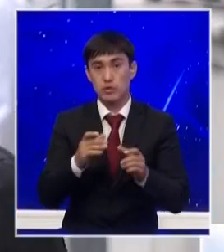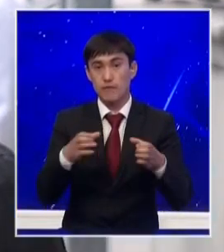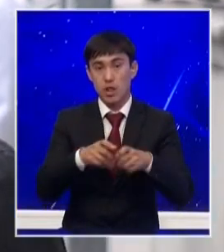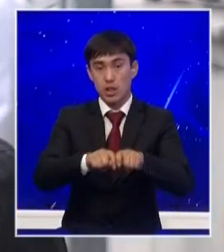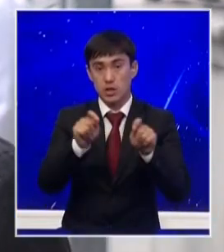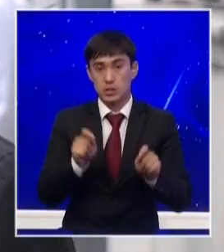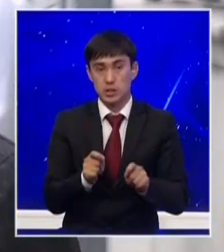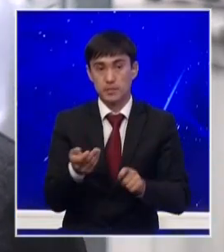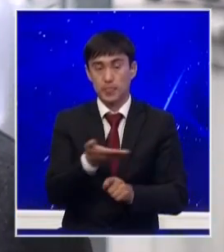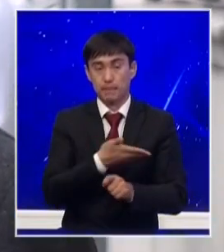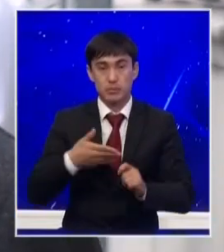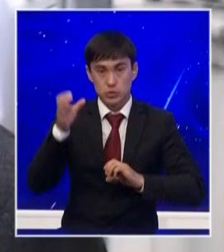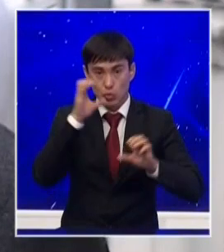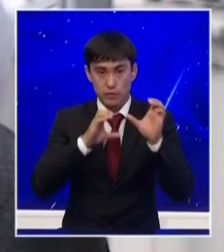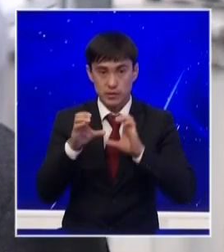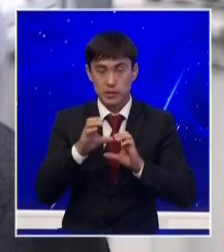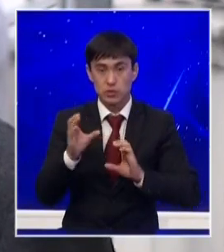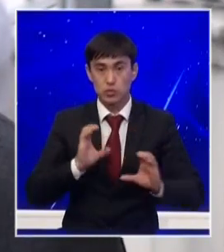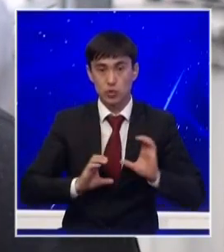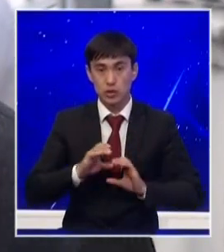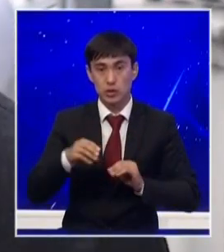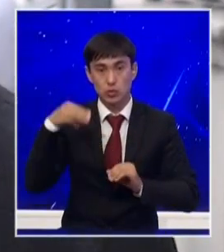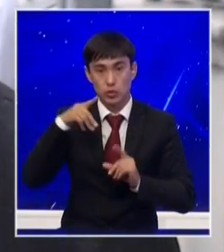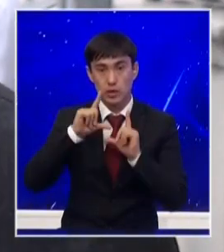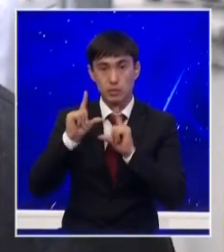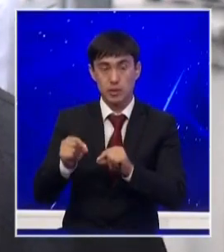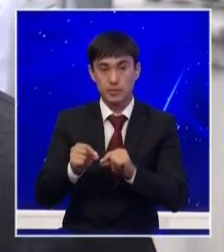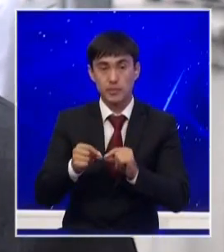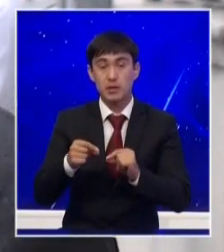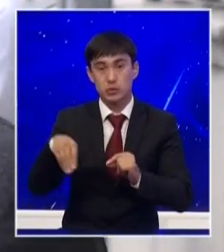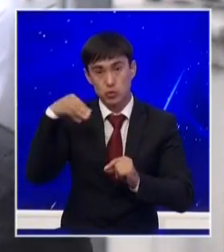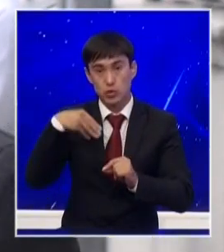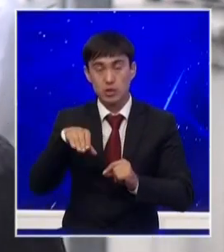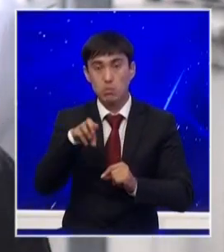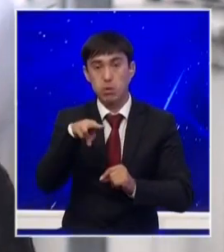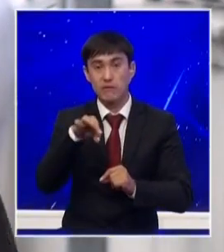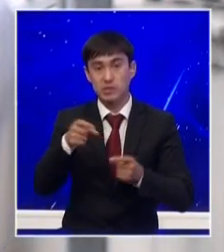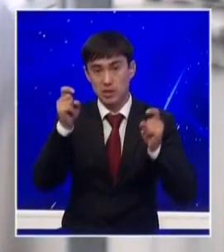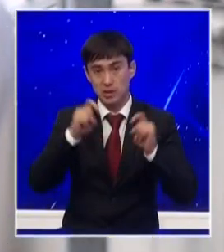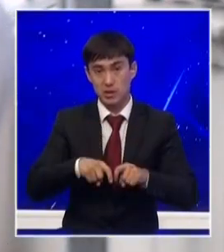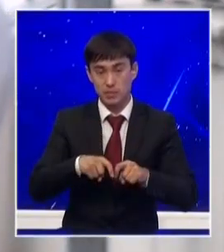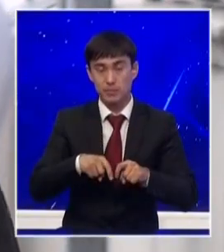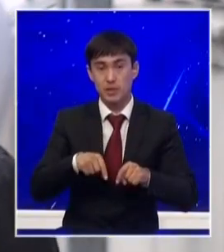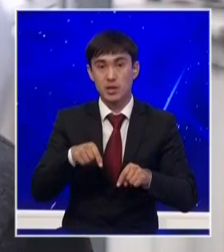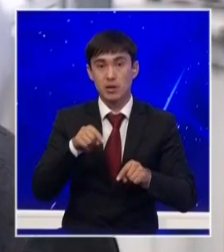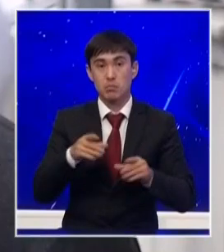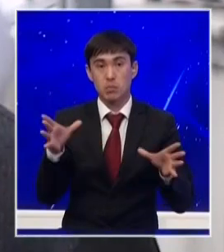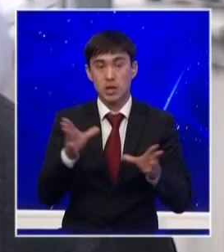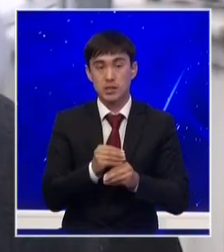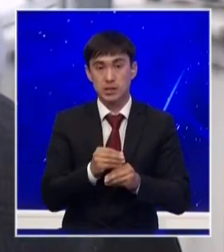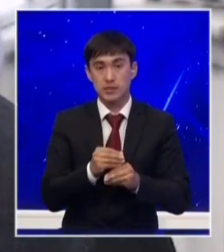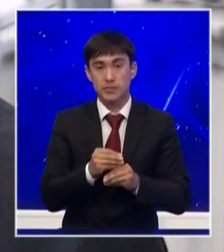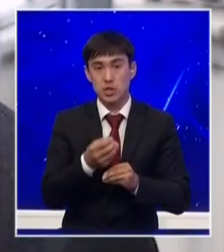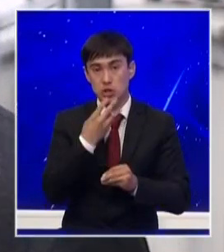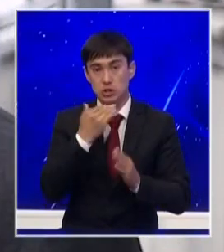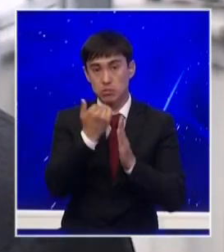болса, біздің университеттің студенттері Түркияға да барып, немесе Түркияның профессорлары осы жерге келіп, бірлескен